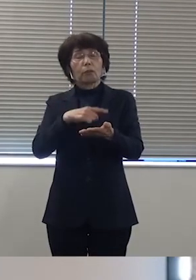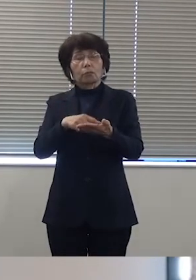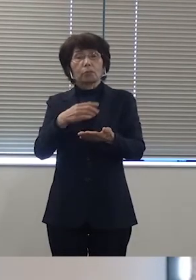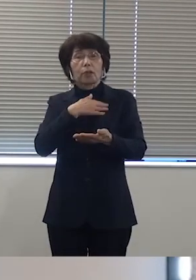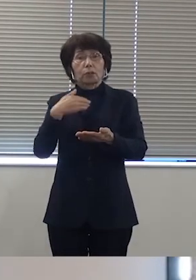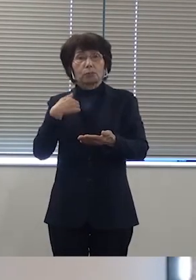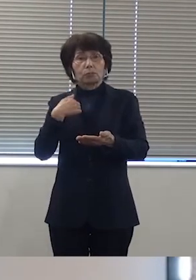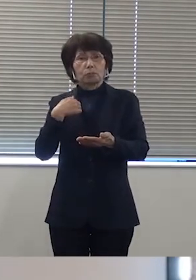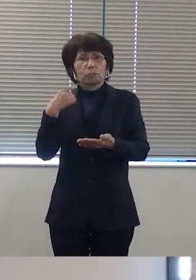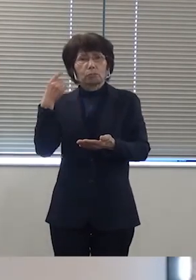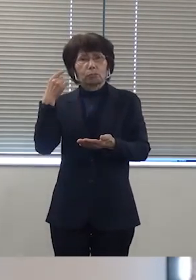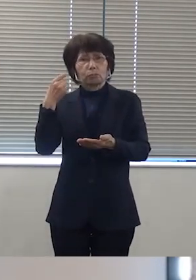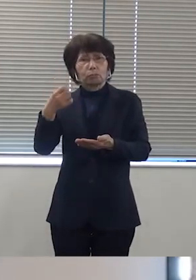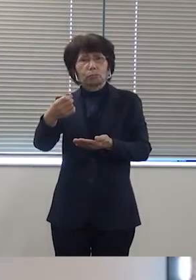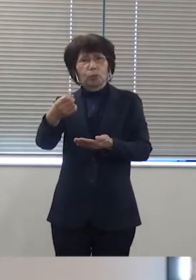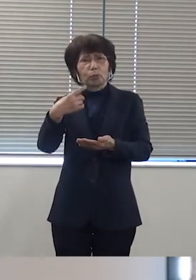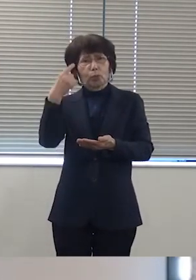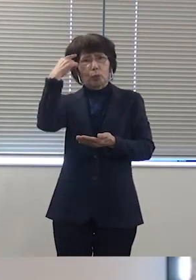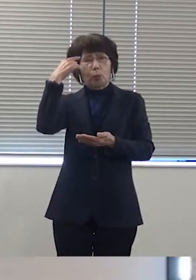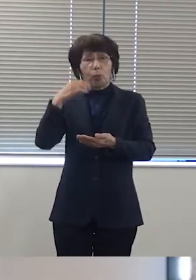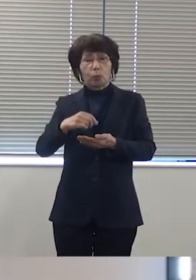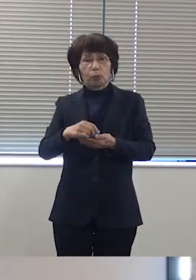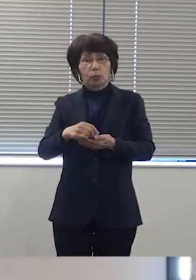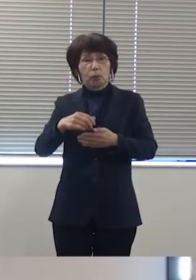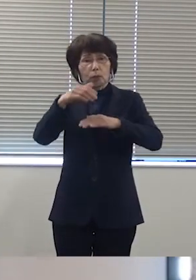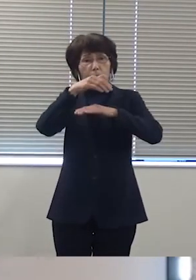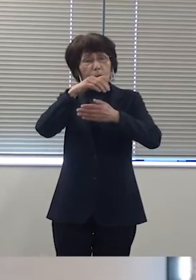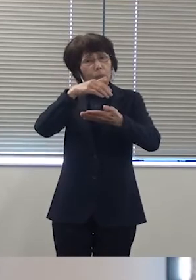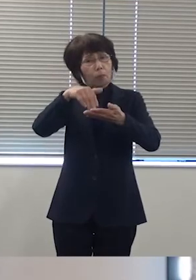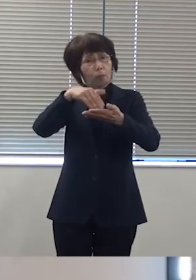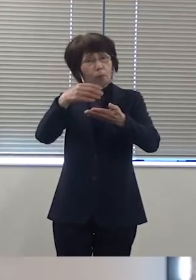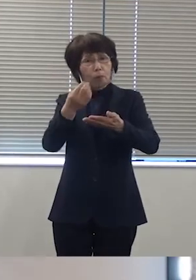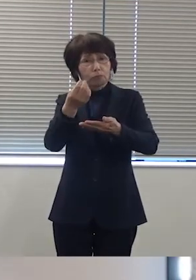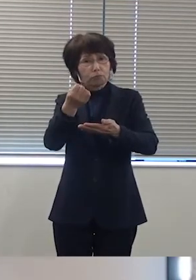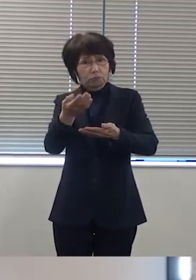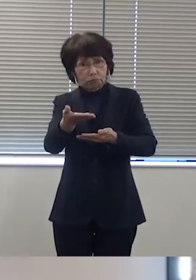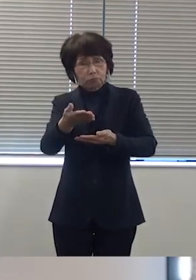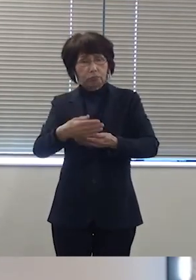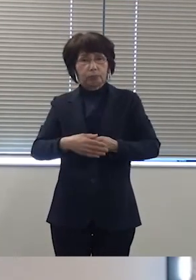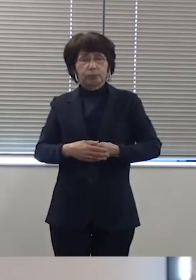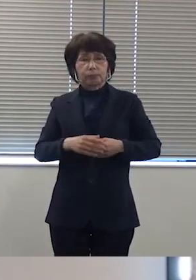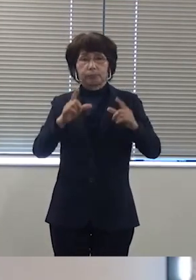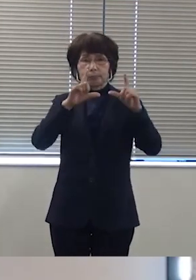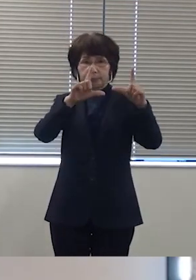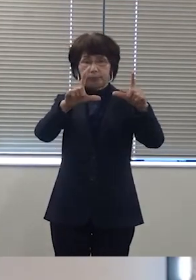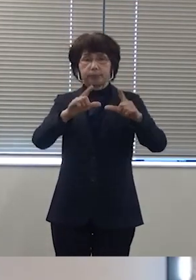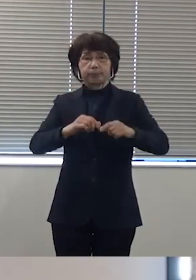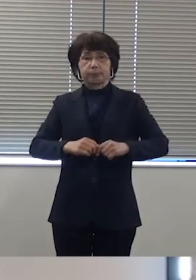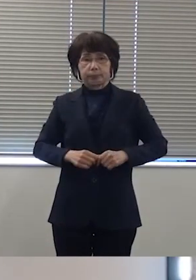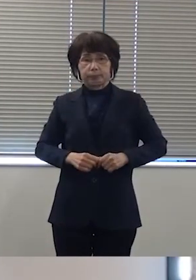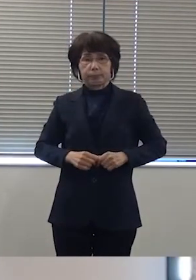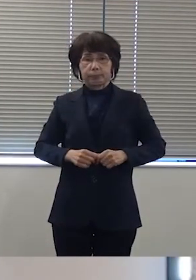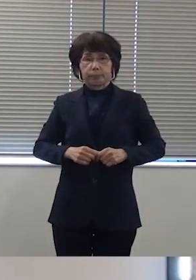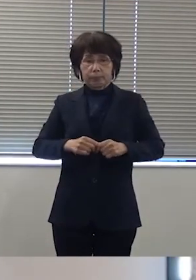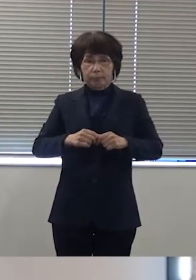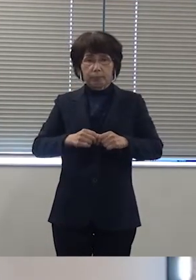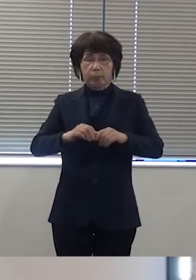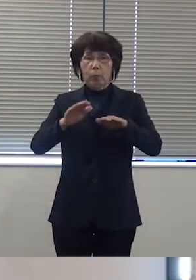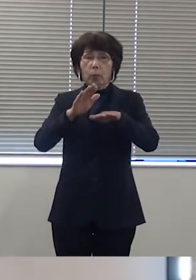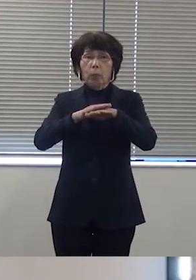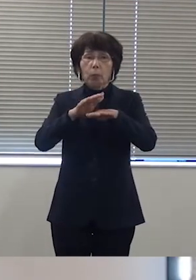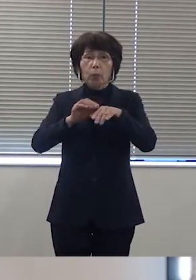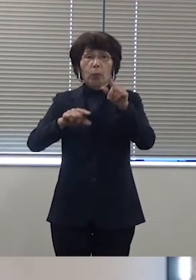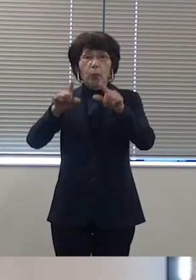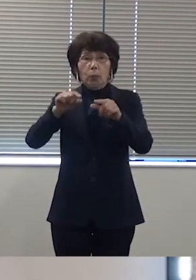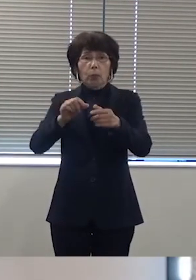部変わってきますので、まあ、今の現状でいうと数億円以上としか今の段階では言えないです。数